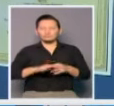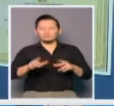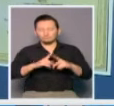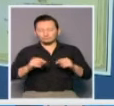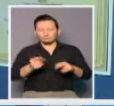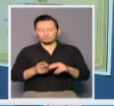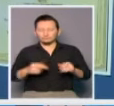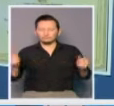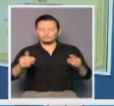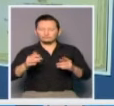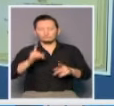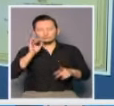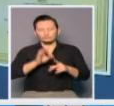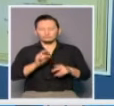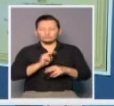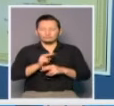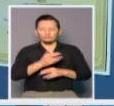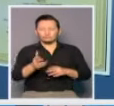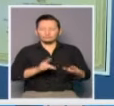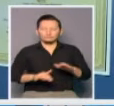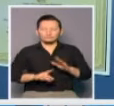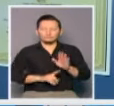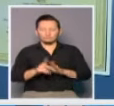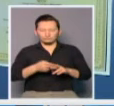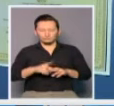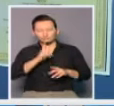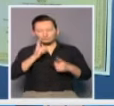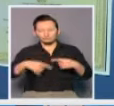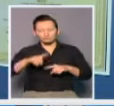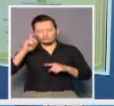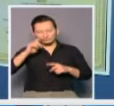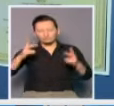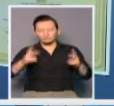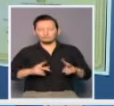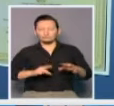проводит такие мероприятия с целью пропаганды их творчества. Молодежь должна знать цену поэзии.